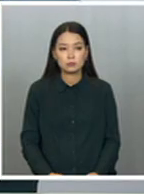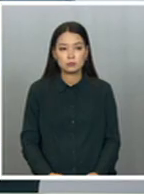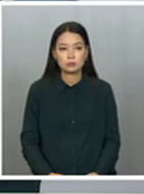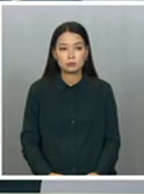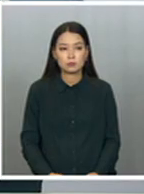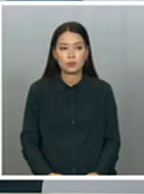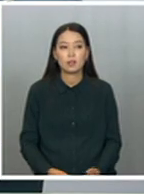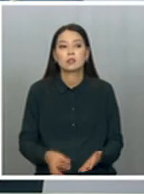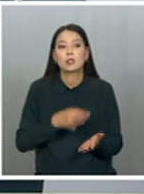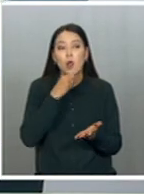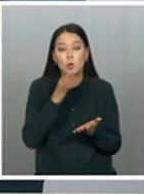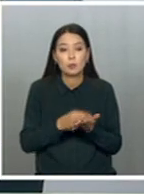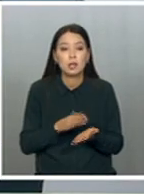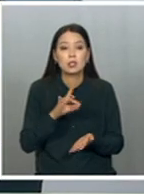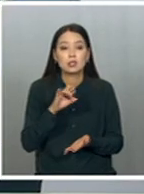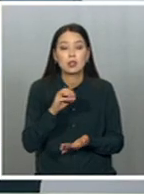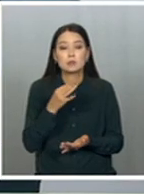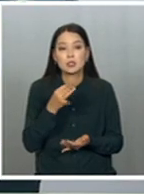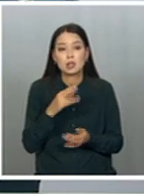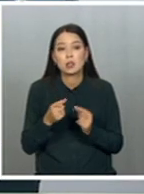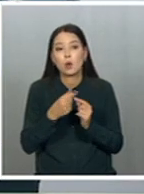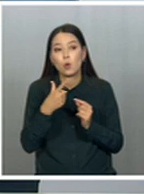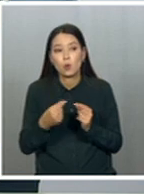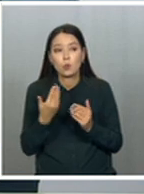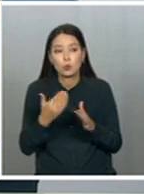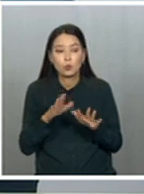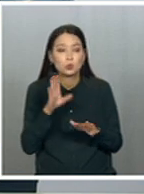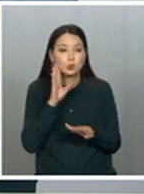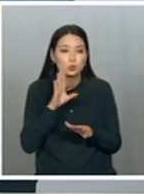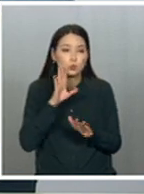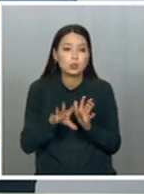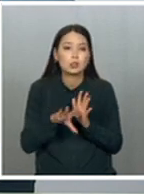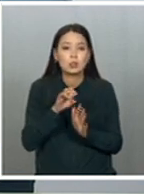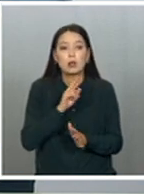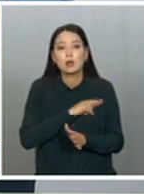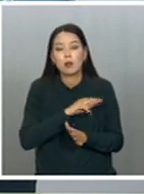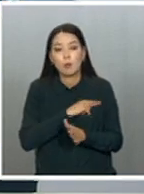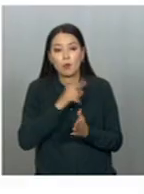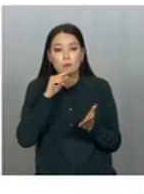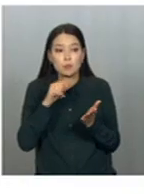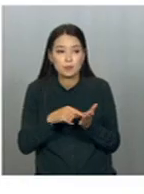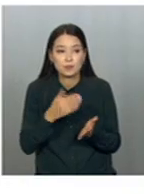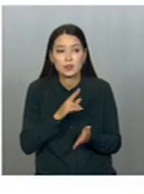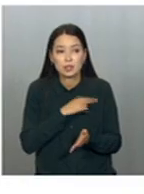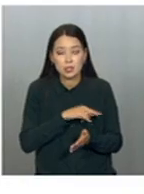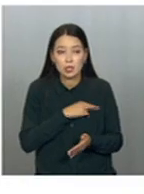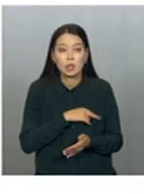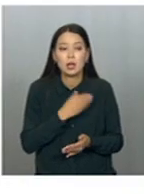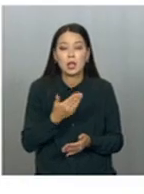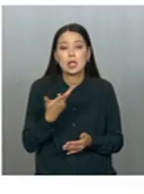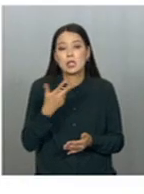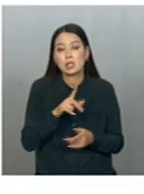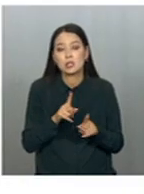Жауабы. Транспирация дегеніміз өсімдікте судың булануы, және ол күрделі физиологиялық процесс. Транспирация үдерісі